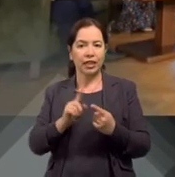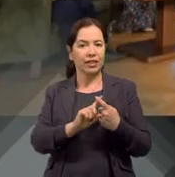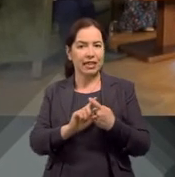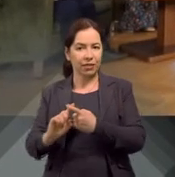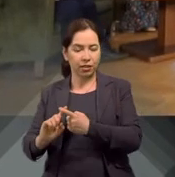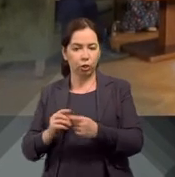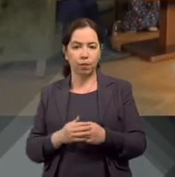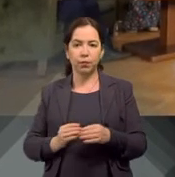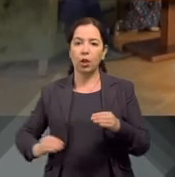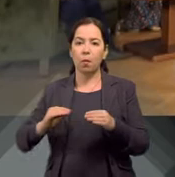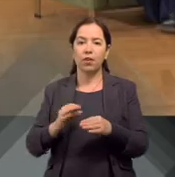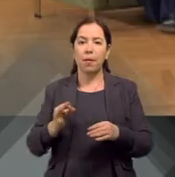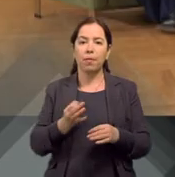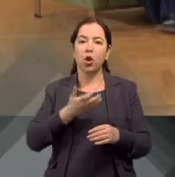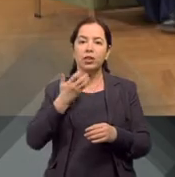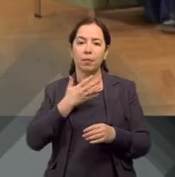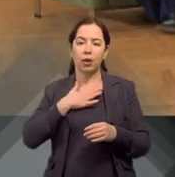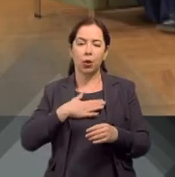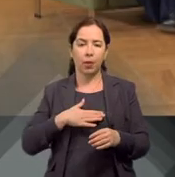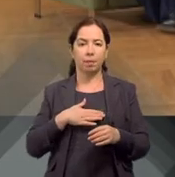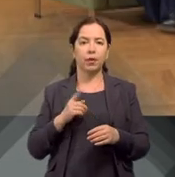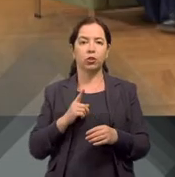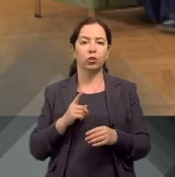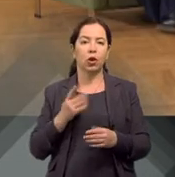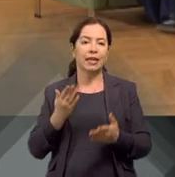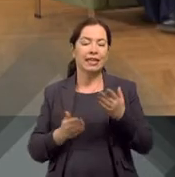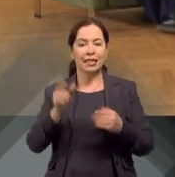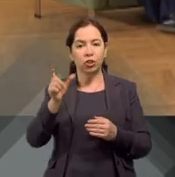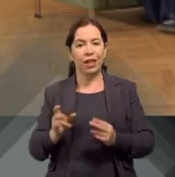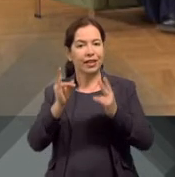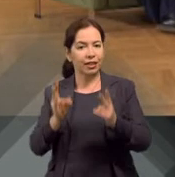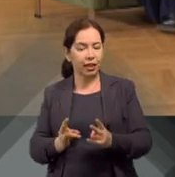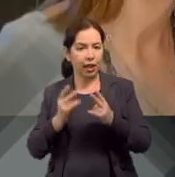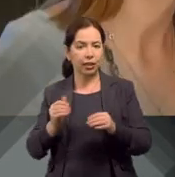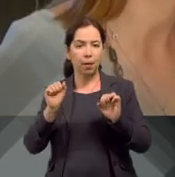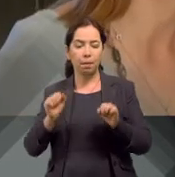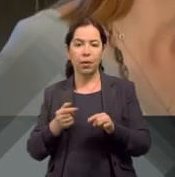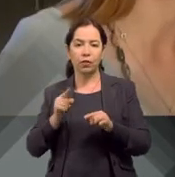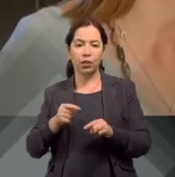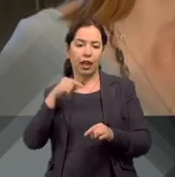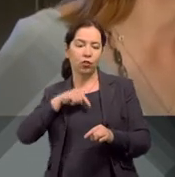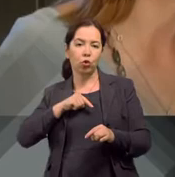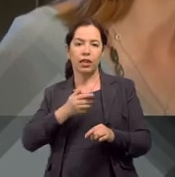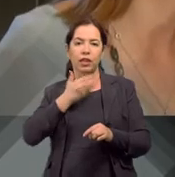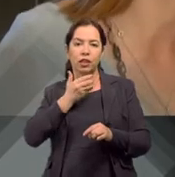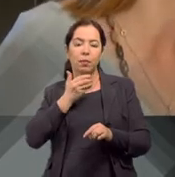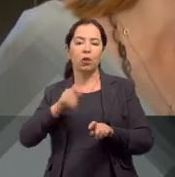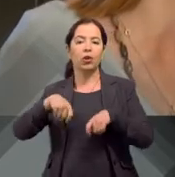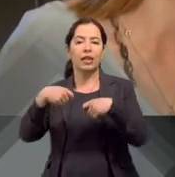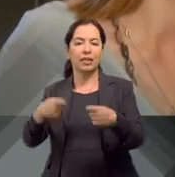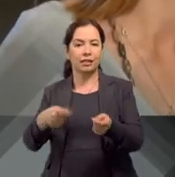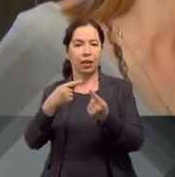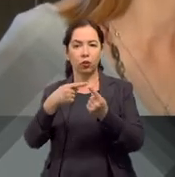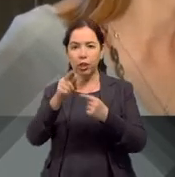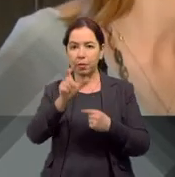про тепло, что, будучи нежным, ты можешь это тепло, которое находится у тебя внутри, отдавать и делиться ним с другими